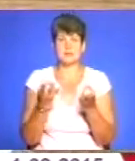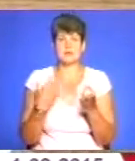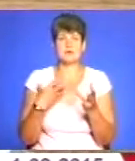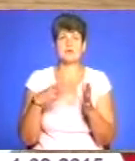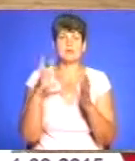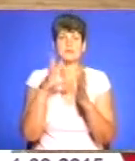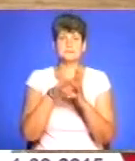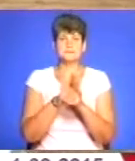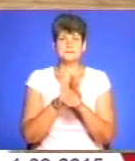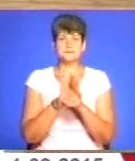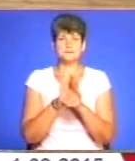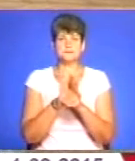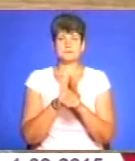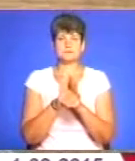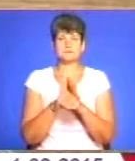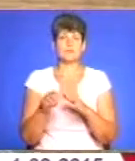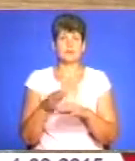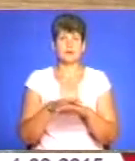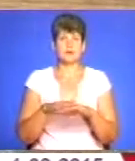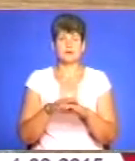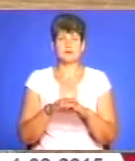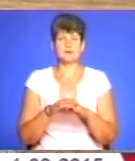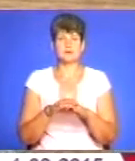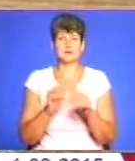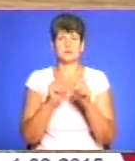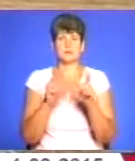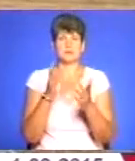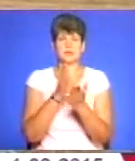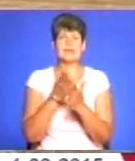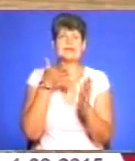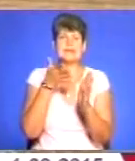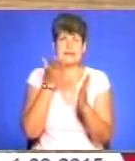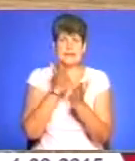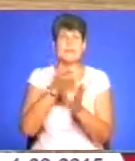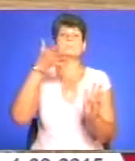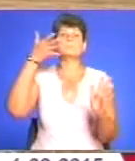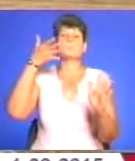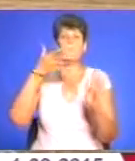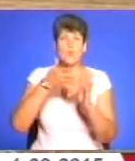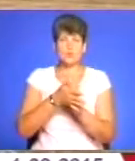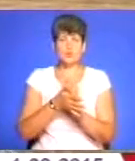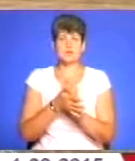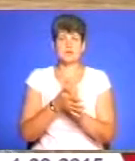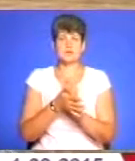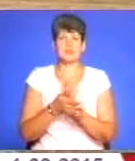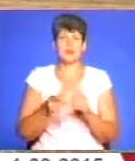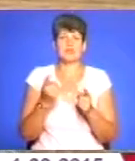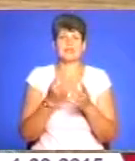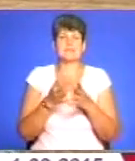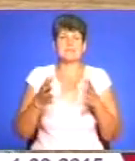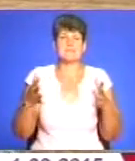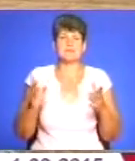вкладаємо у населені пункти, де вони обробляють, є порозуміння. Вони одні найбільші,